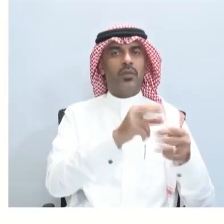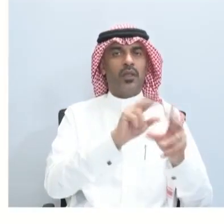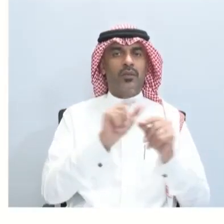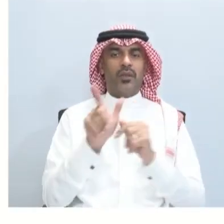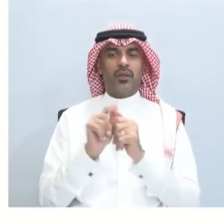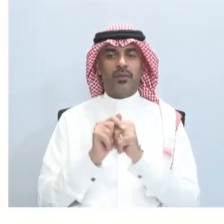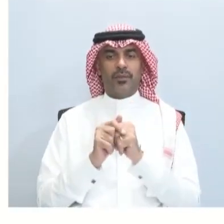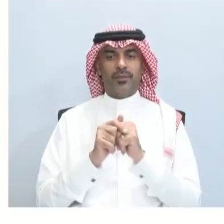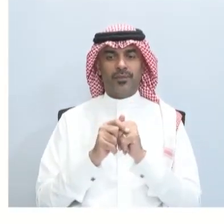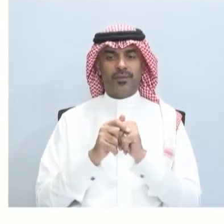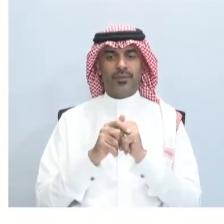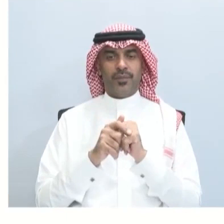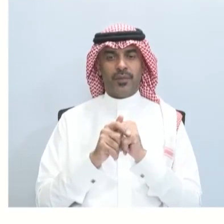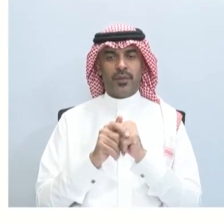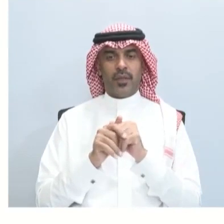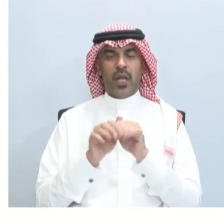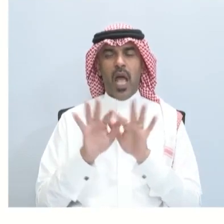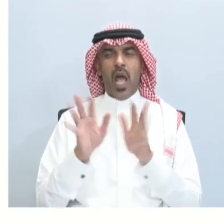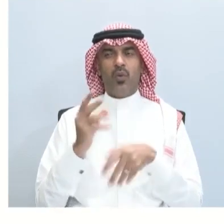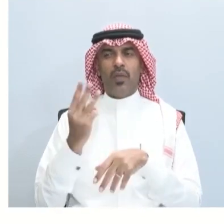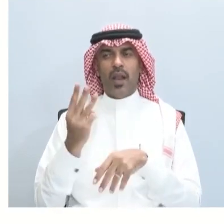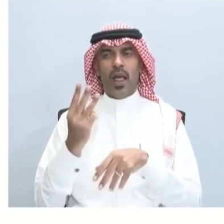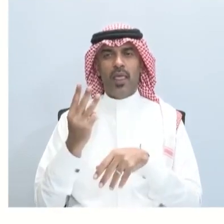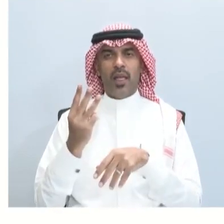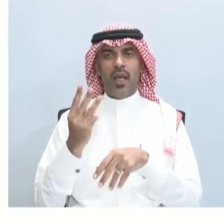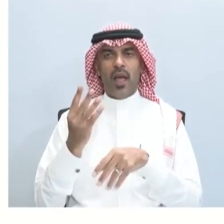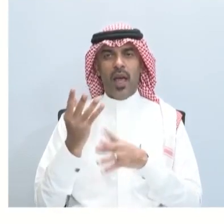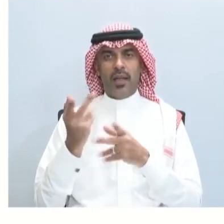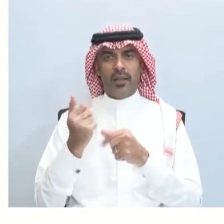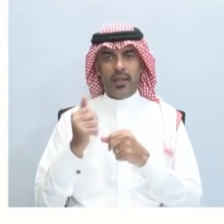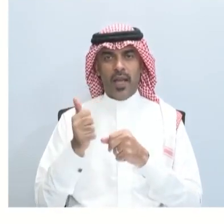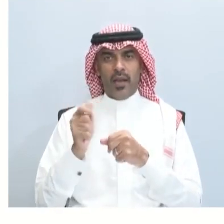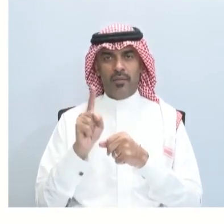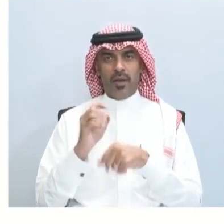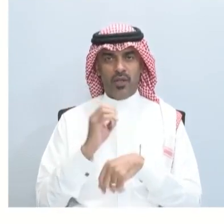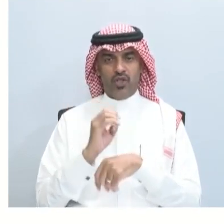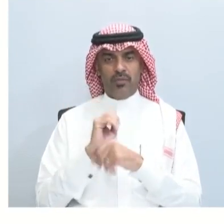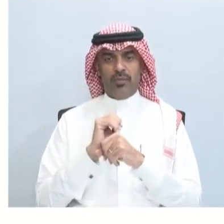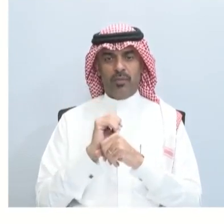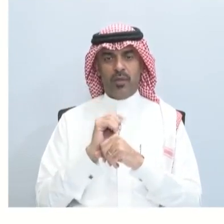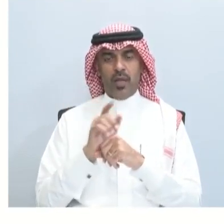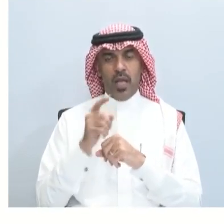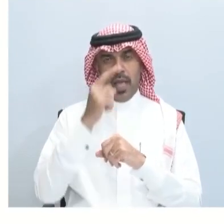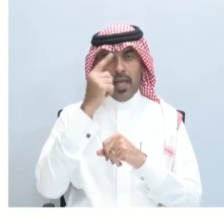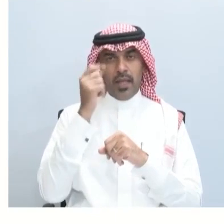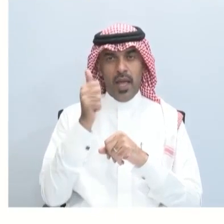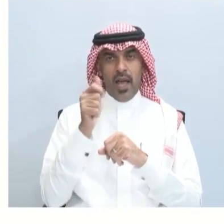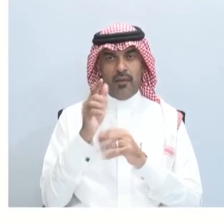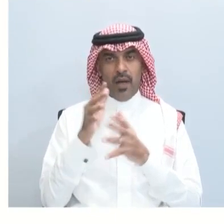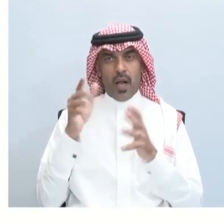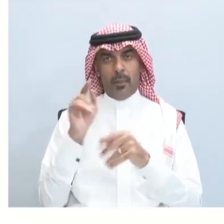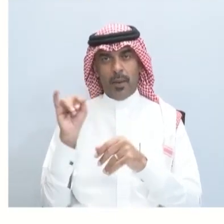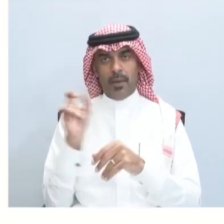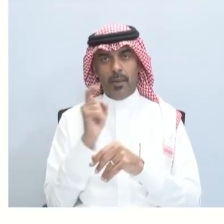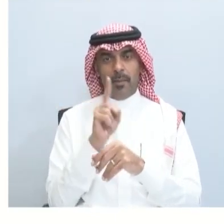بالرموز لاي ثلاثه اعداد الف وباء وجيم اذا كان الف اكبر من باء